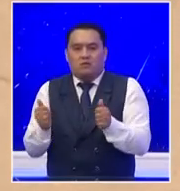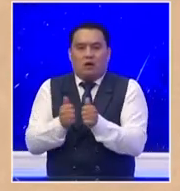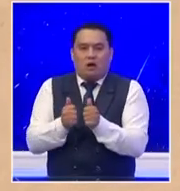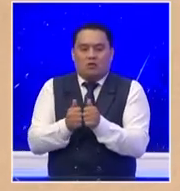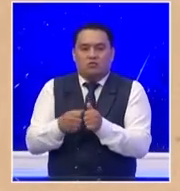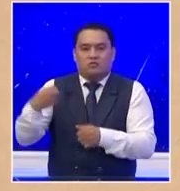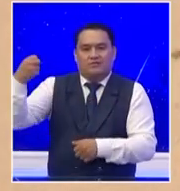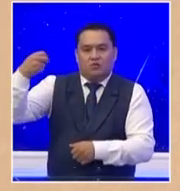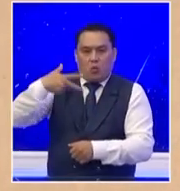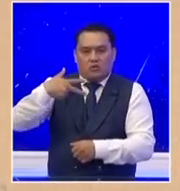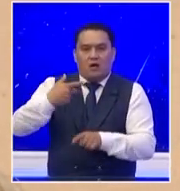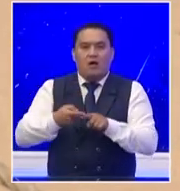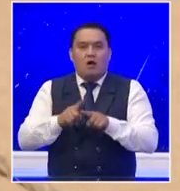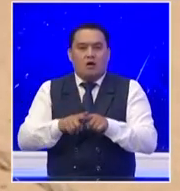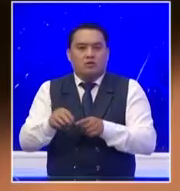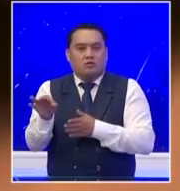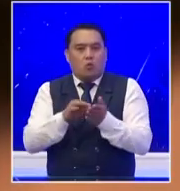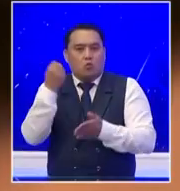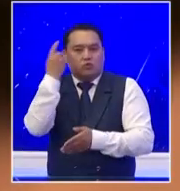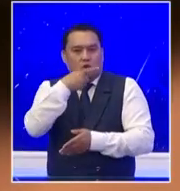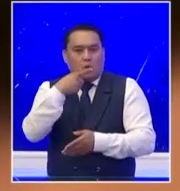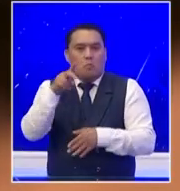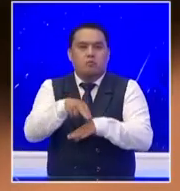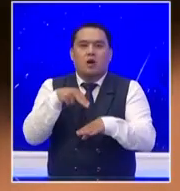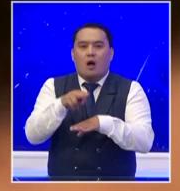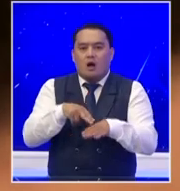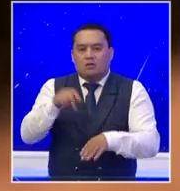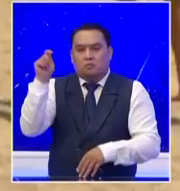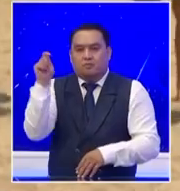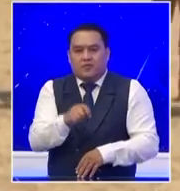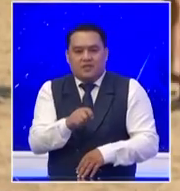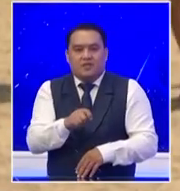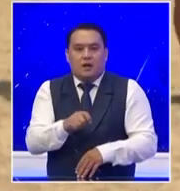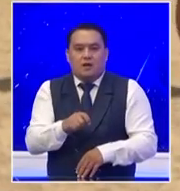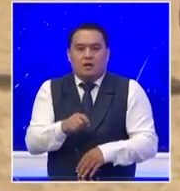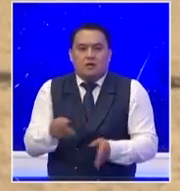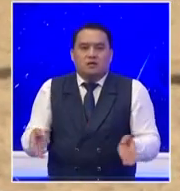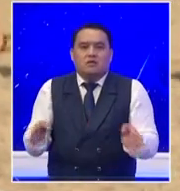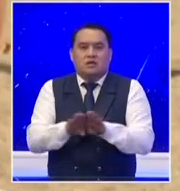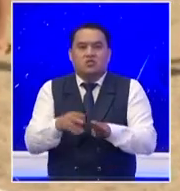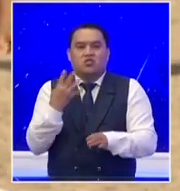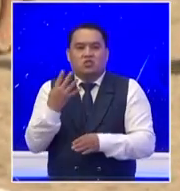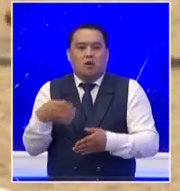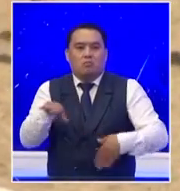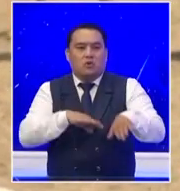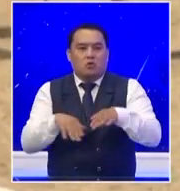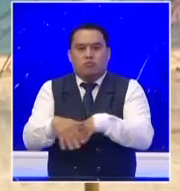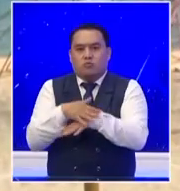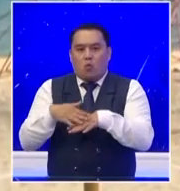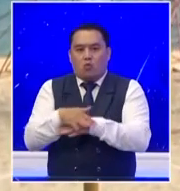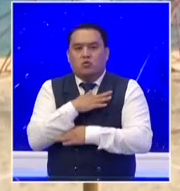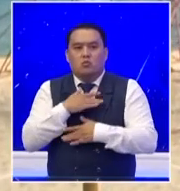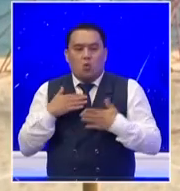на солнце купальщиками, о чем немедленно узнают полицейские. В эти самые жаркие июньские дни им пришлось закрыть сразу 4 пляжа из-за чрезмерного наплыва